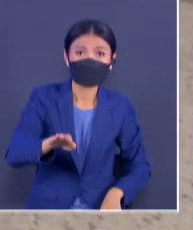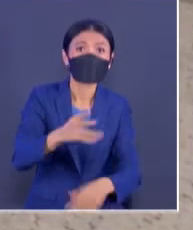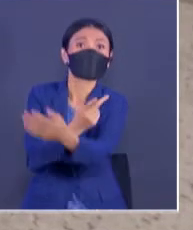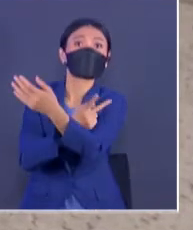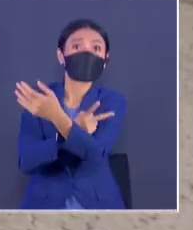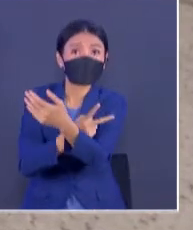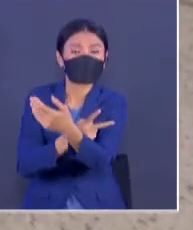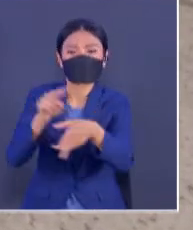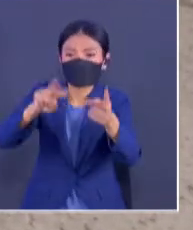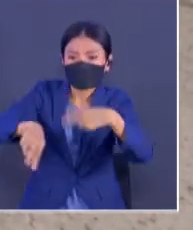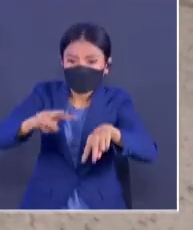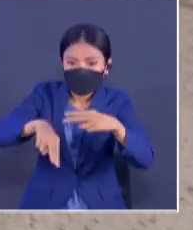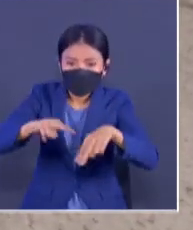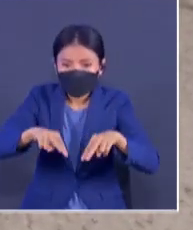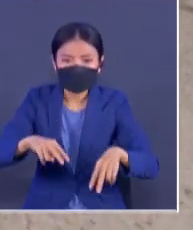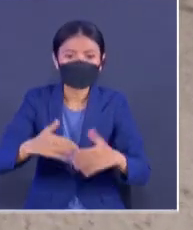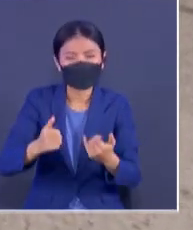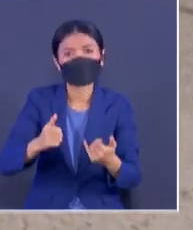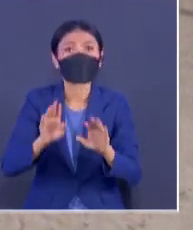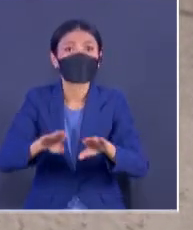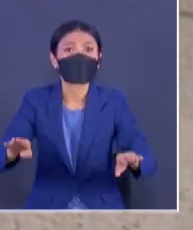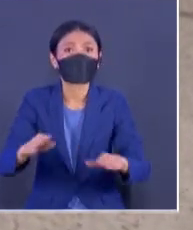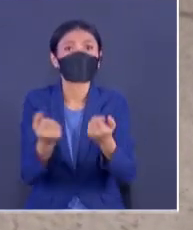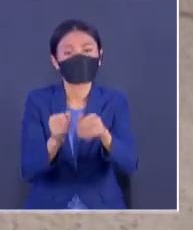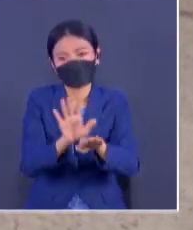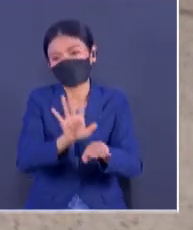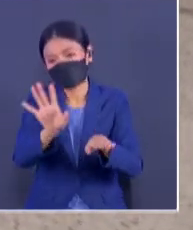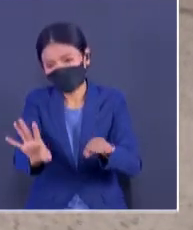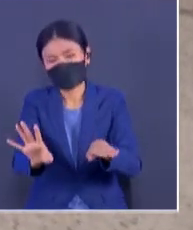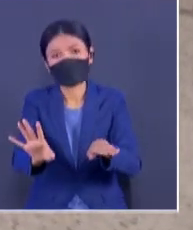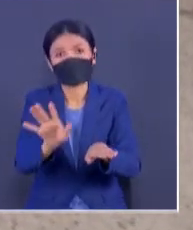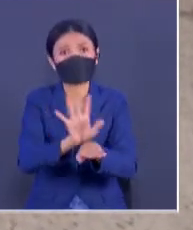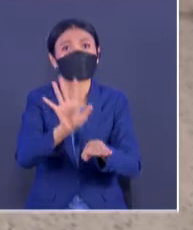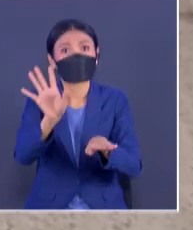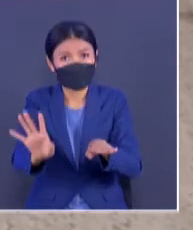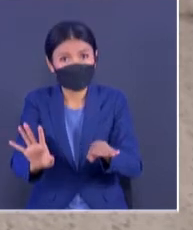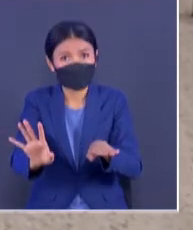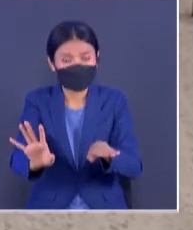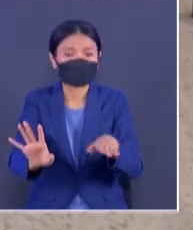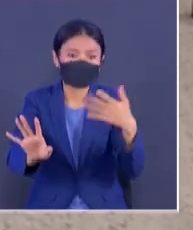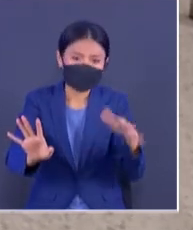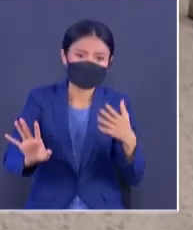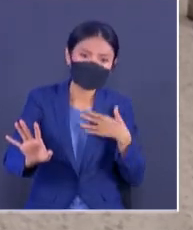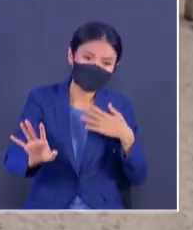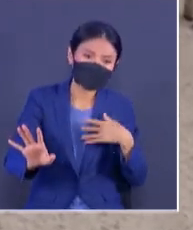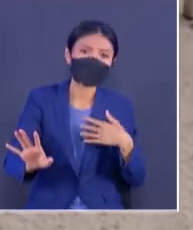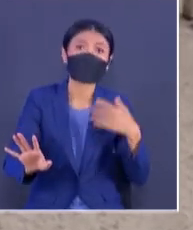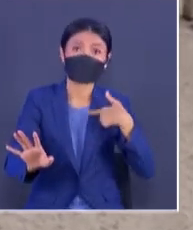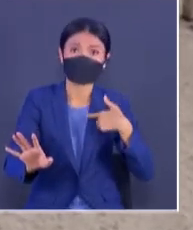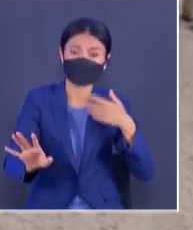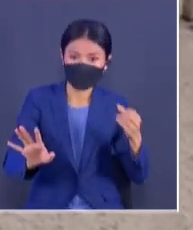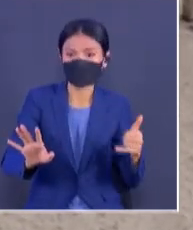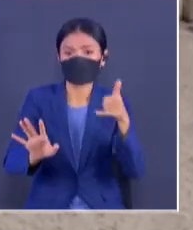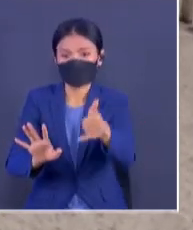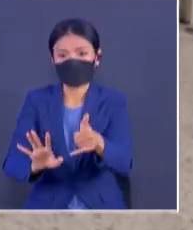รถครับพอลงจากรถเนี่ยอดีตครูคนนี้บอกว่าพอเด็กลงจากรถก็เดินไปหาคนที่มารอรับและก็เรียกพ่อแม่